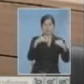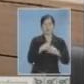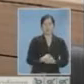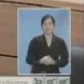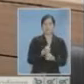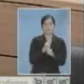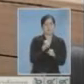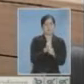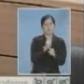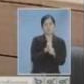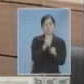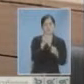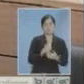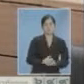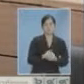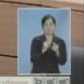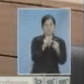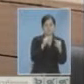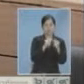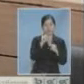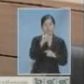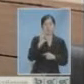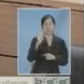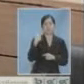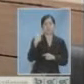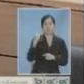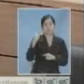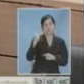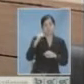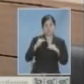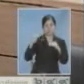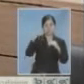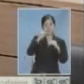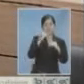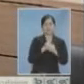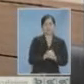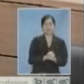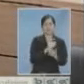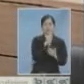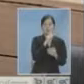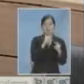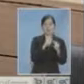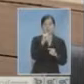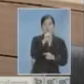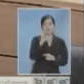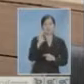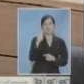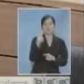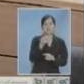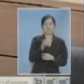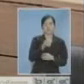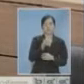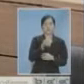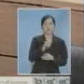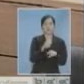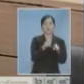เนี่ยสภาสูงก็ต้องมีอำนาจนะครับไม่งั้นถ้าสภาเป็นเหมือนเดิมวัน